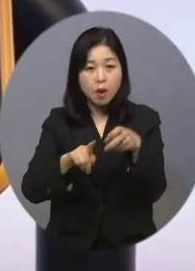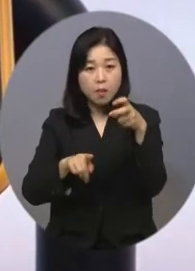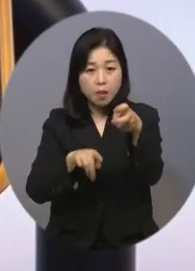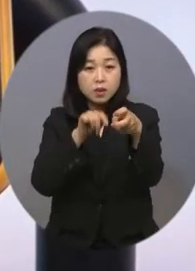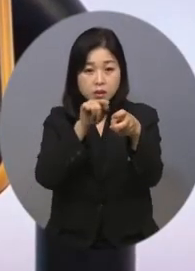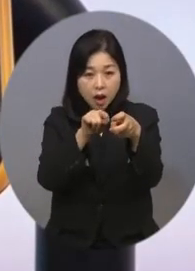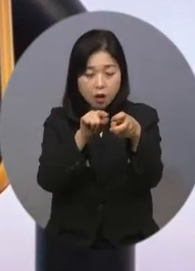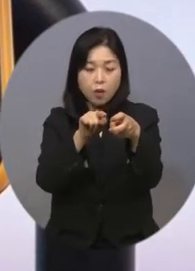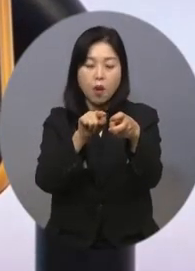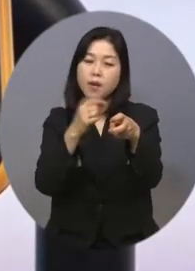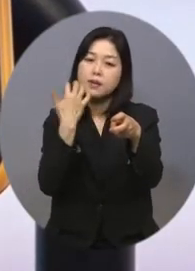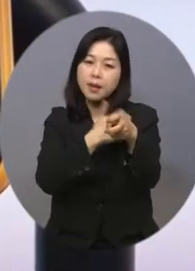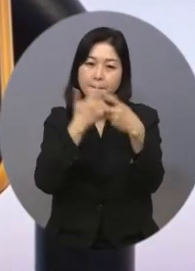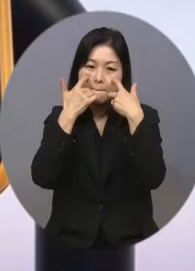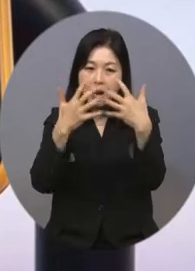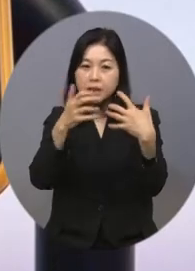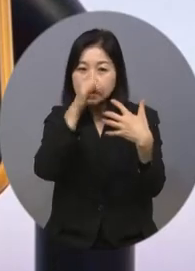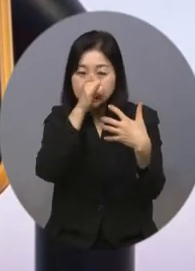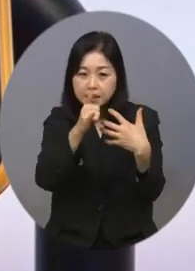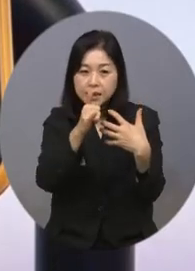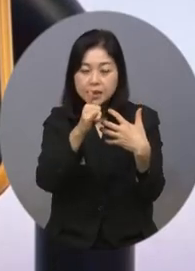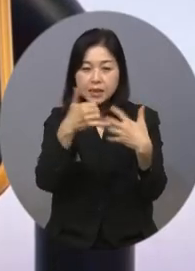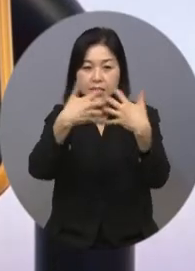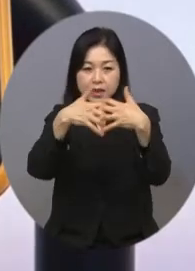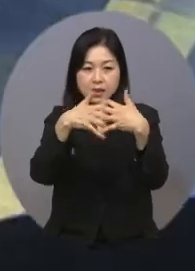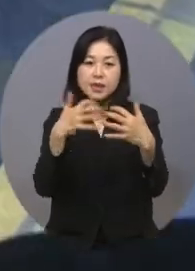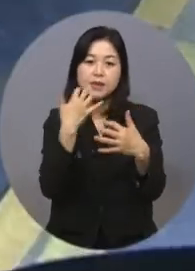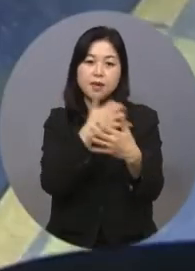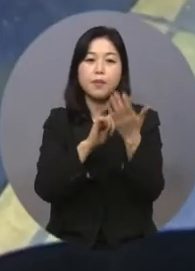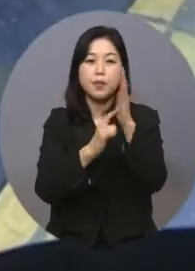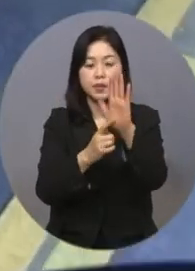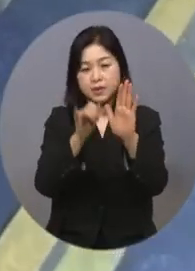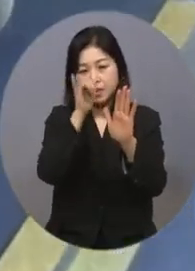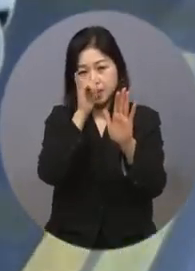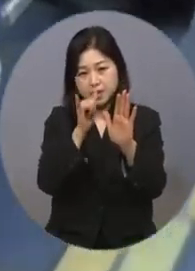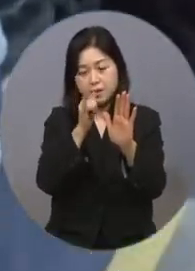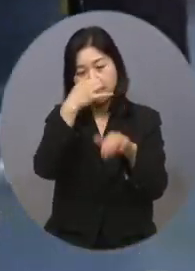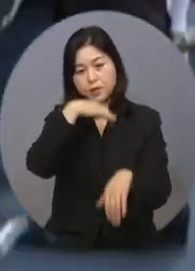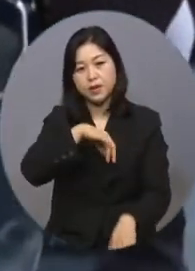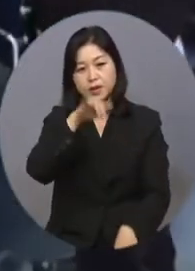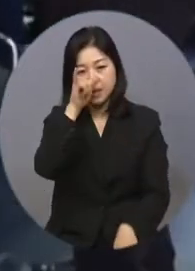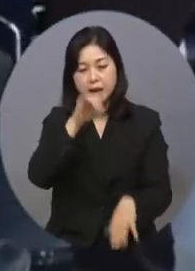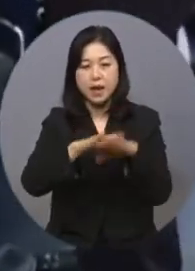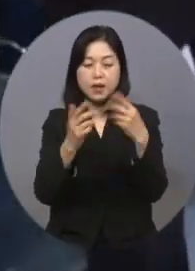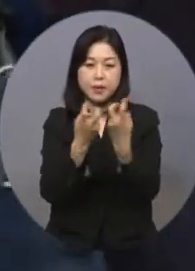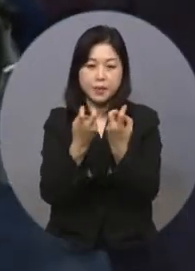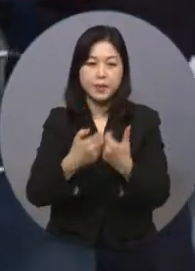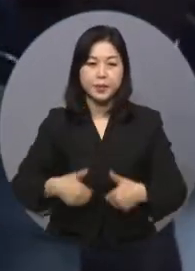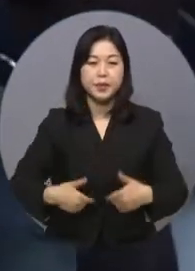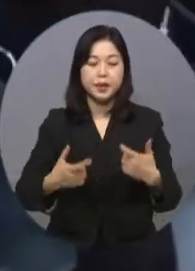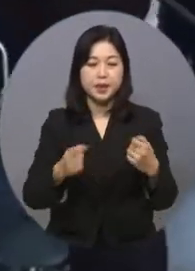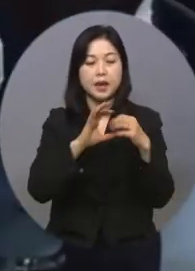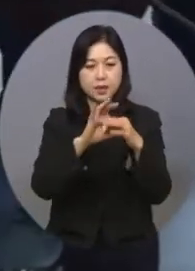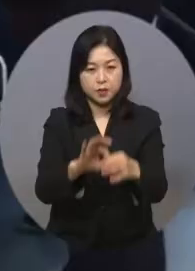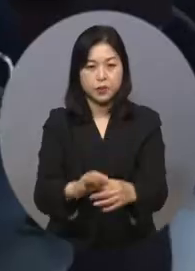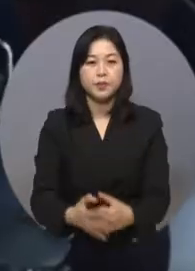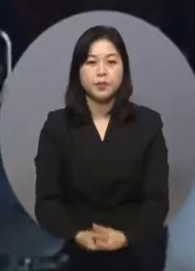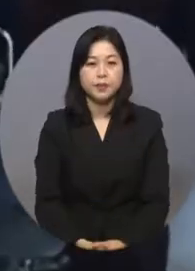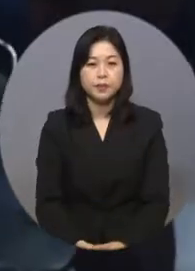대비가 명확한 색으로 단말기 색상을 표시하는 등 실효성 있는 대책이 필요하다는 목소리가 이어지고